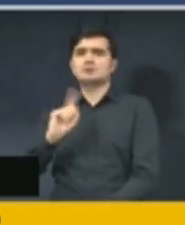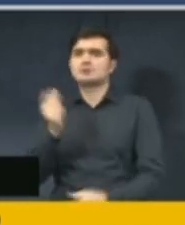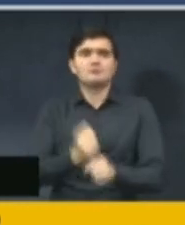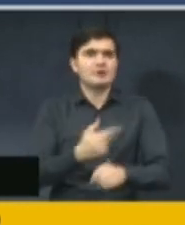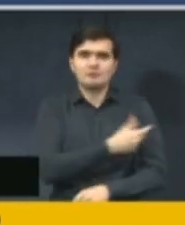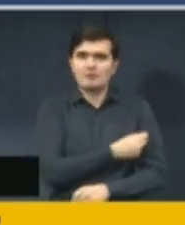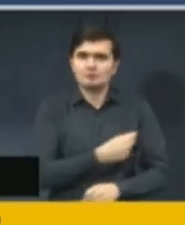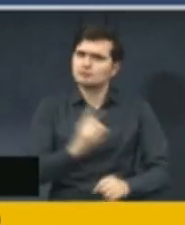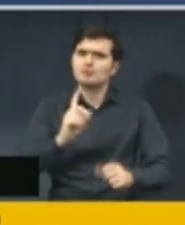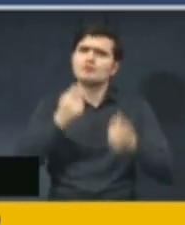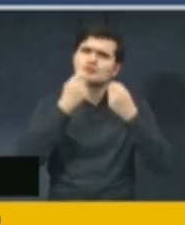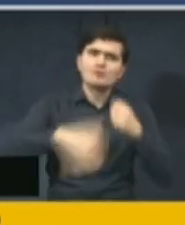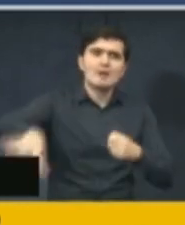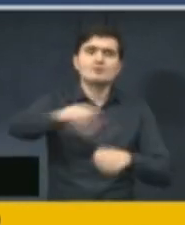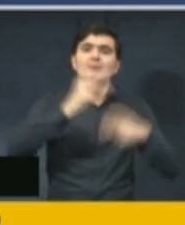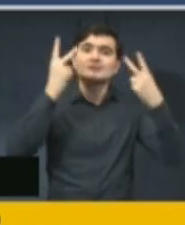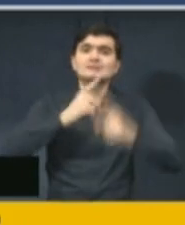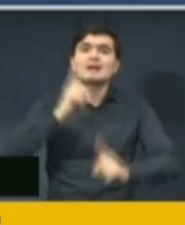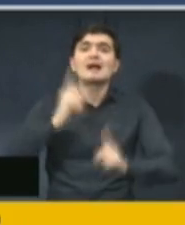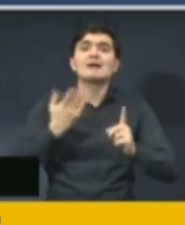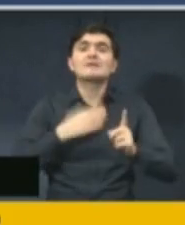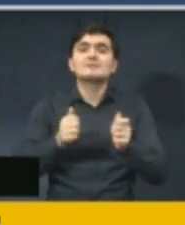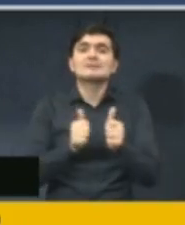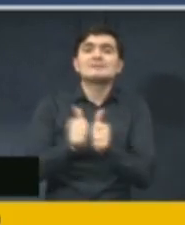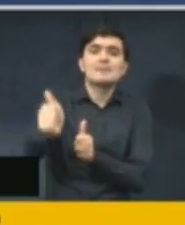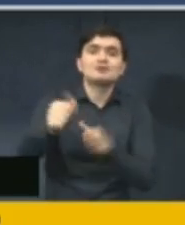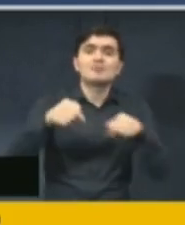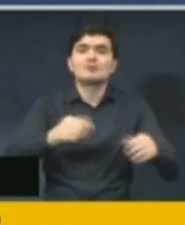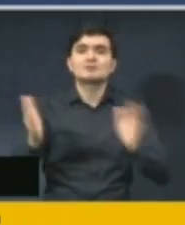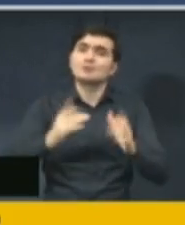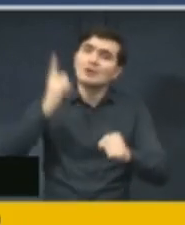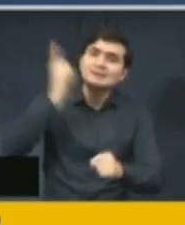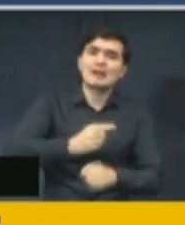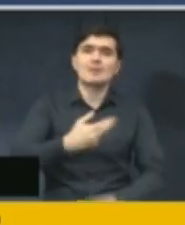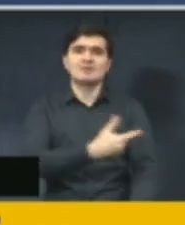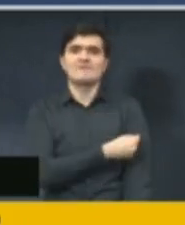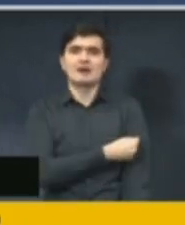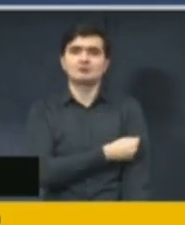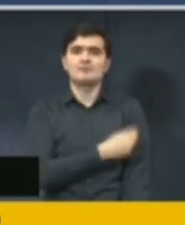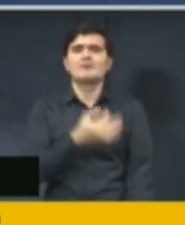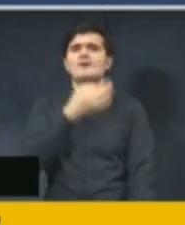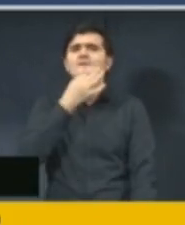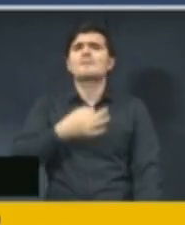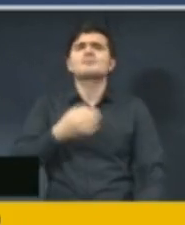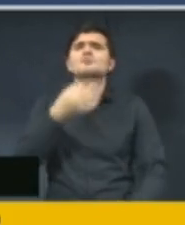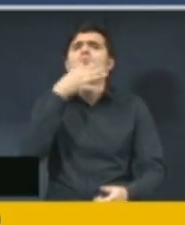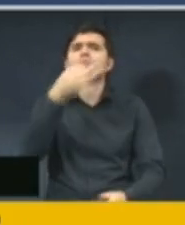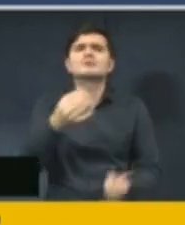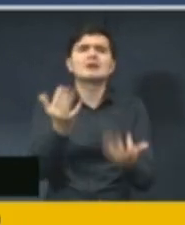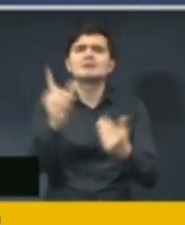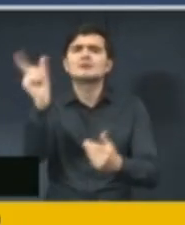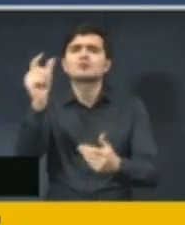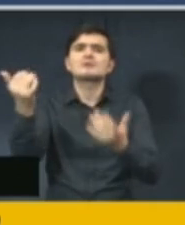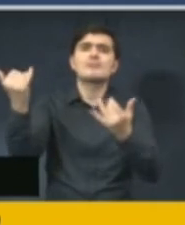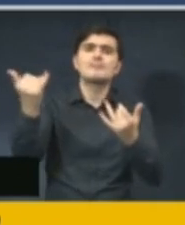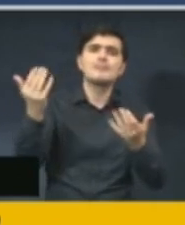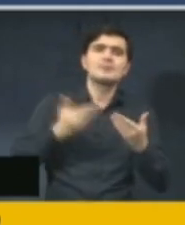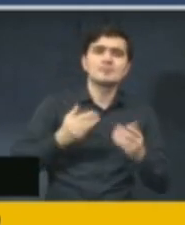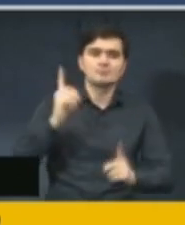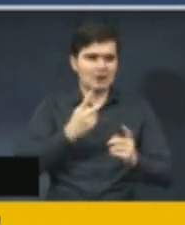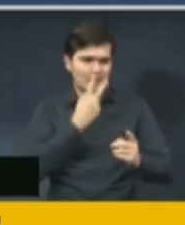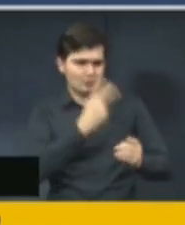lumea să înțeleagă că dacă vrem să ieșim mai repede în această perioadă, trebuie să ne vaccinăm. V-am spus câte doze vin. Dacă ne uităm la lista de